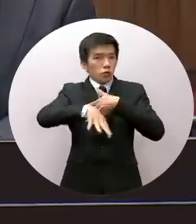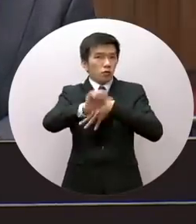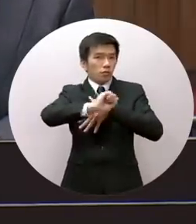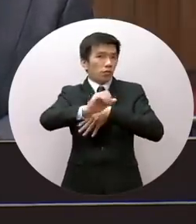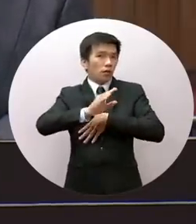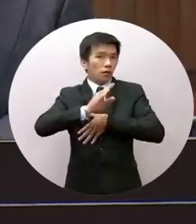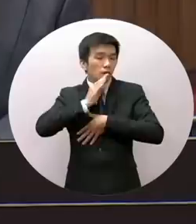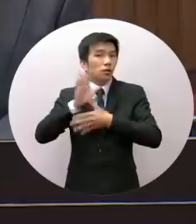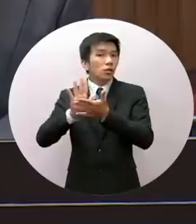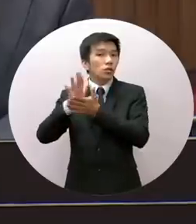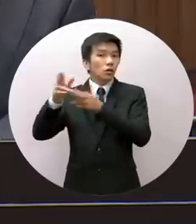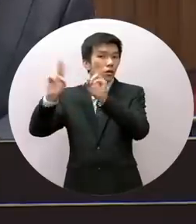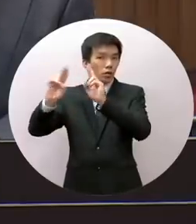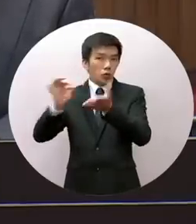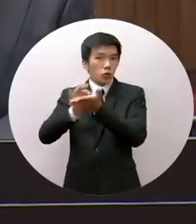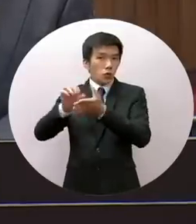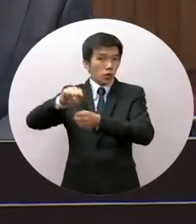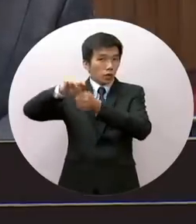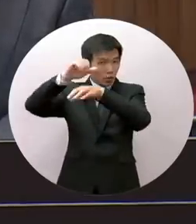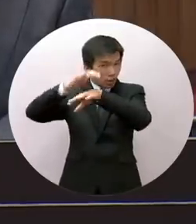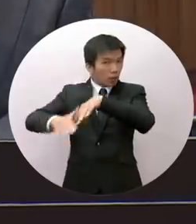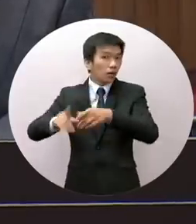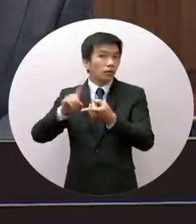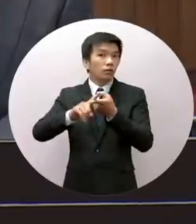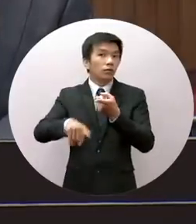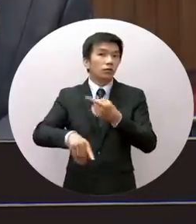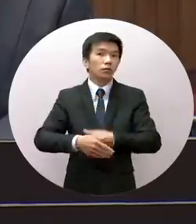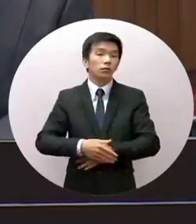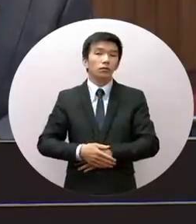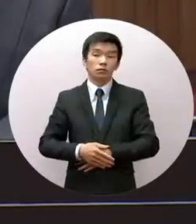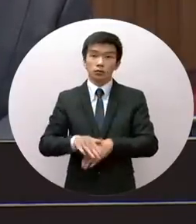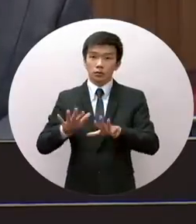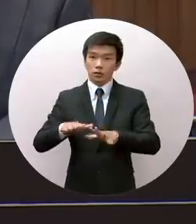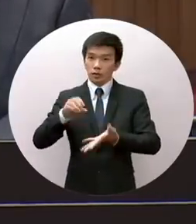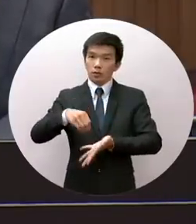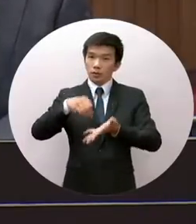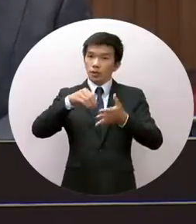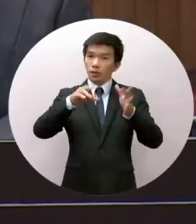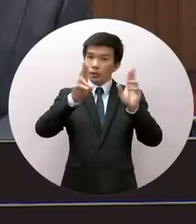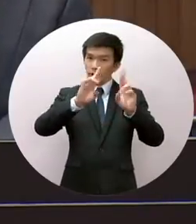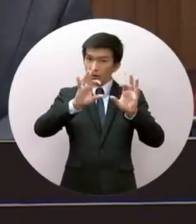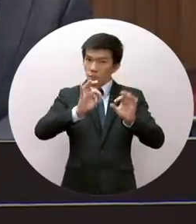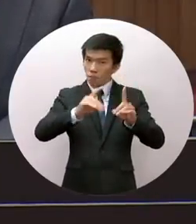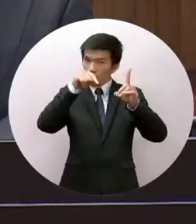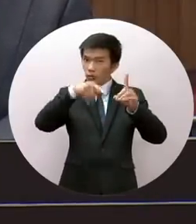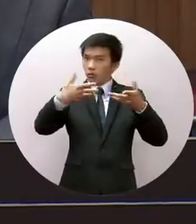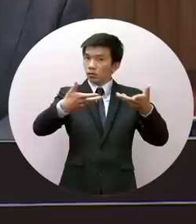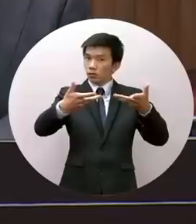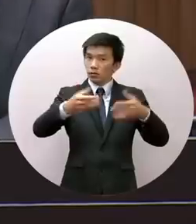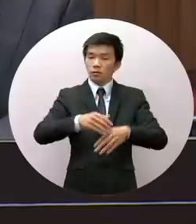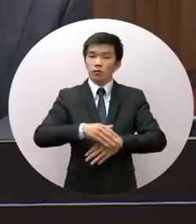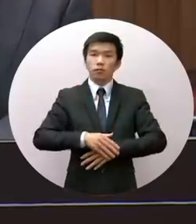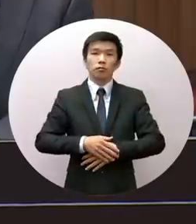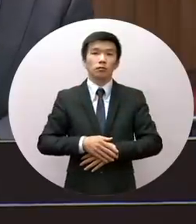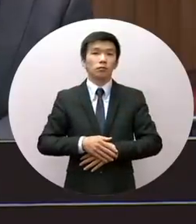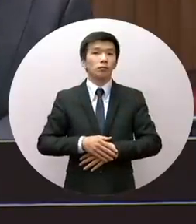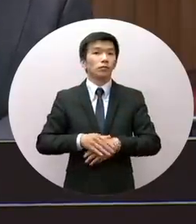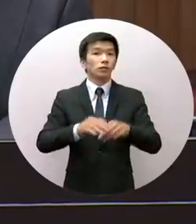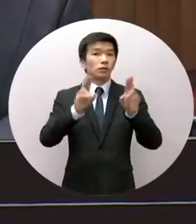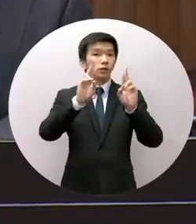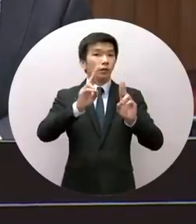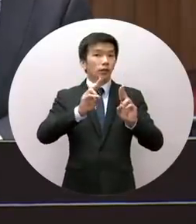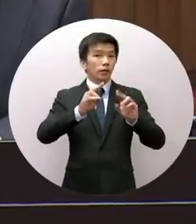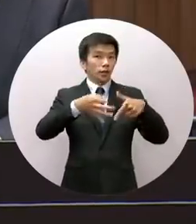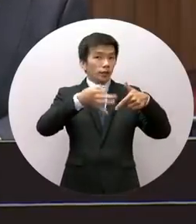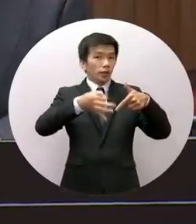用电量只会增加嘛，不会减少嘛。 是， 我今天谈的是电价嘛，今天电价有两个，一个是台电